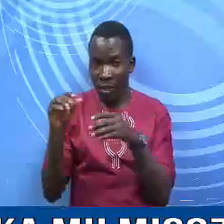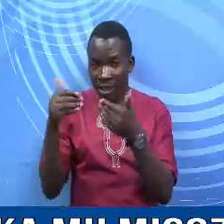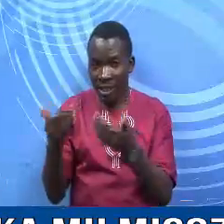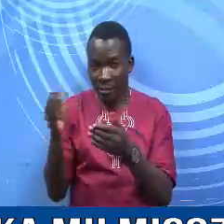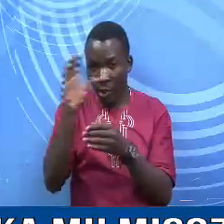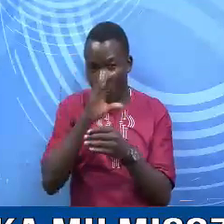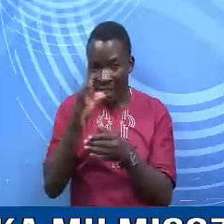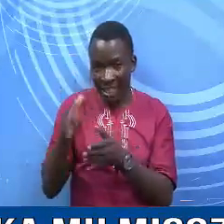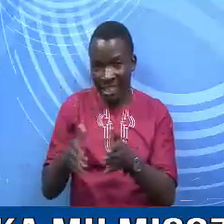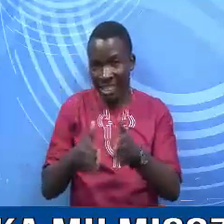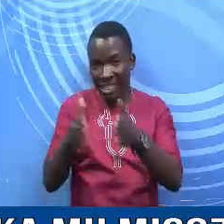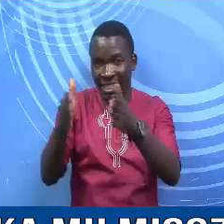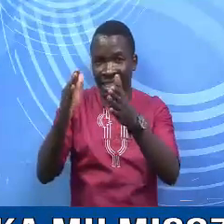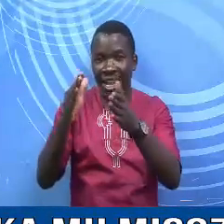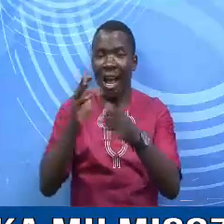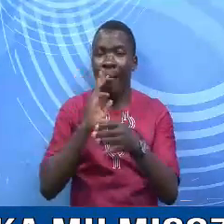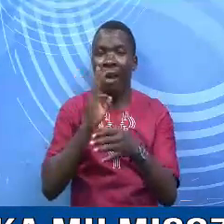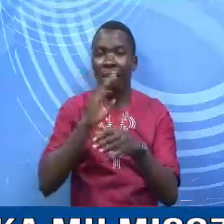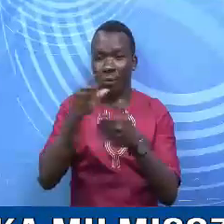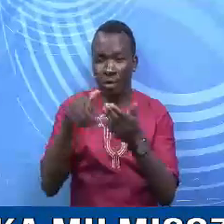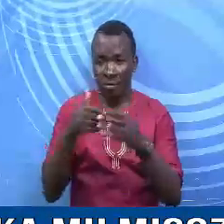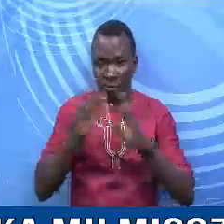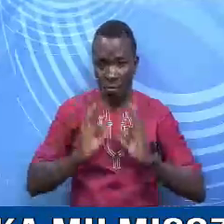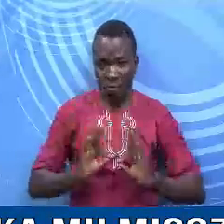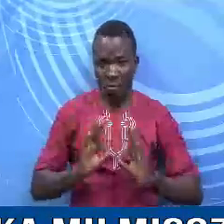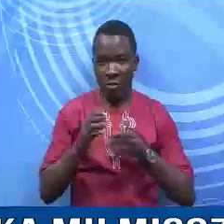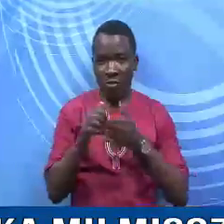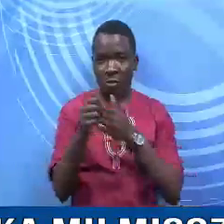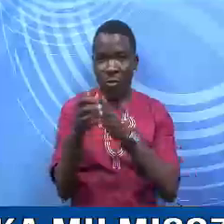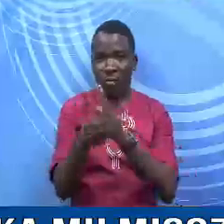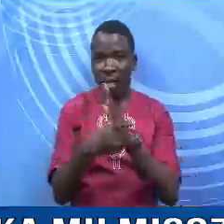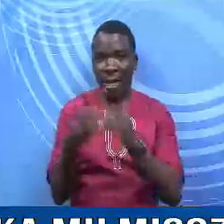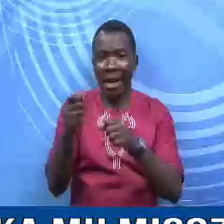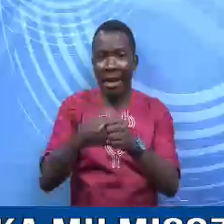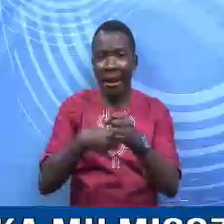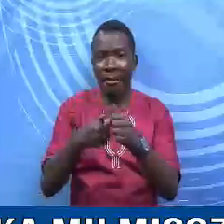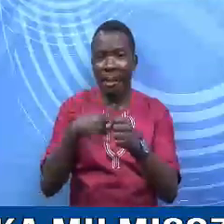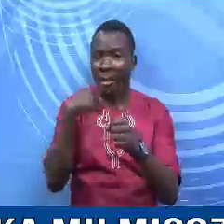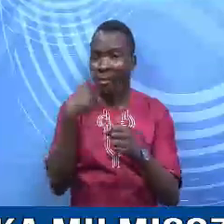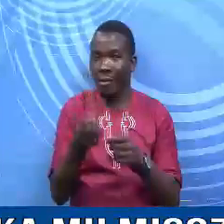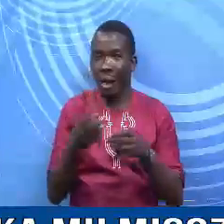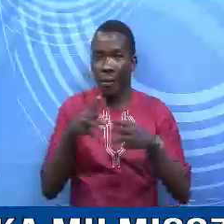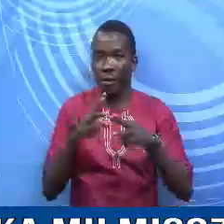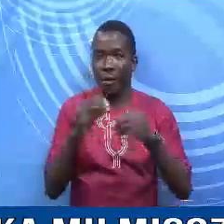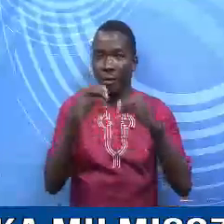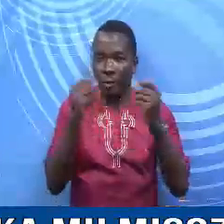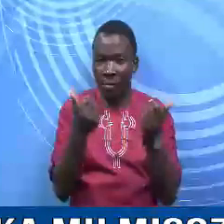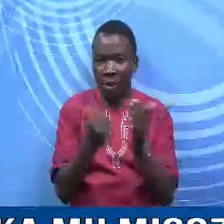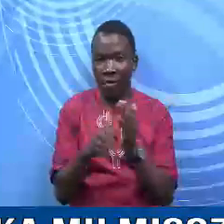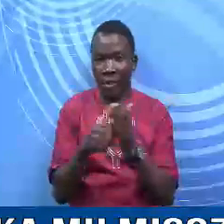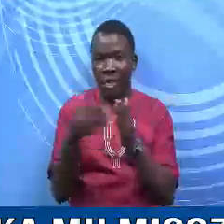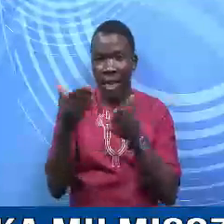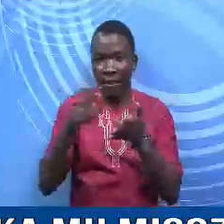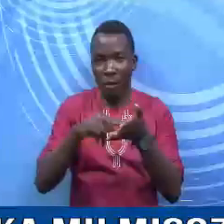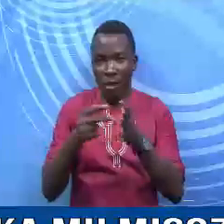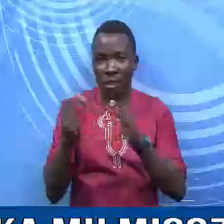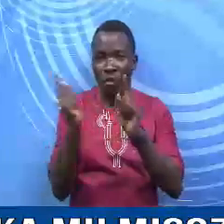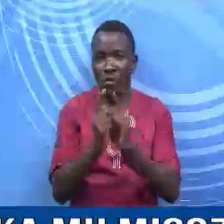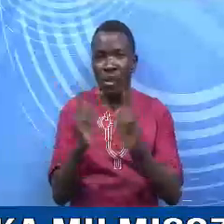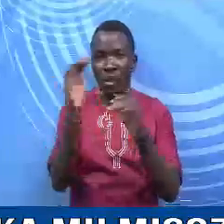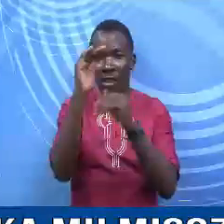inzira amazi byose byatubera. Ubuyobozi bw'akarere ka Musanze buravuga ko mu rwego rwo gukemura iki kibazo hari umushinga uhuriweho n'inzego zitandukanye